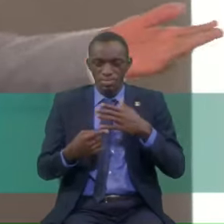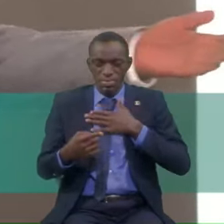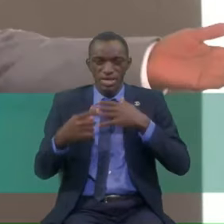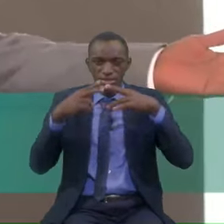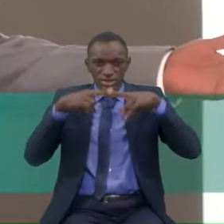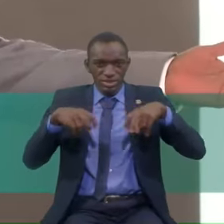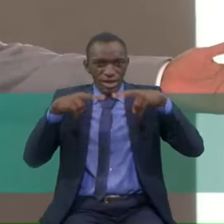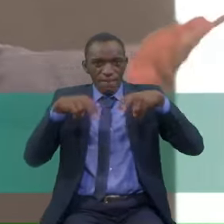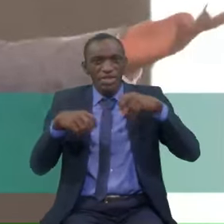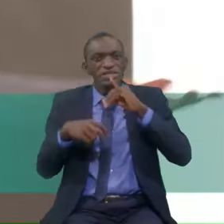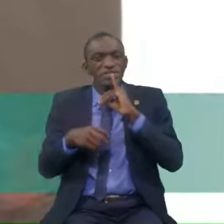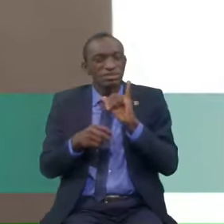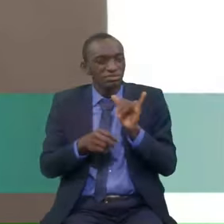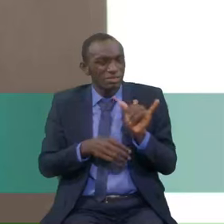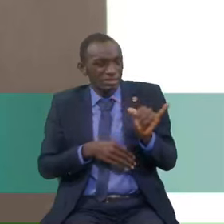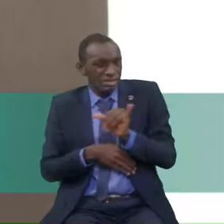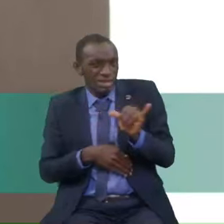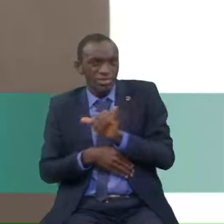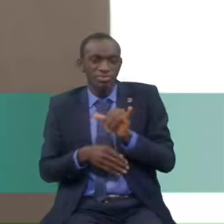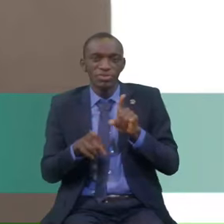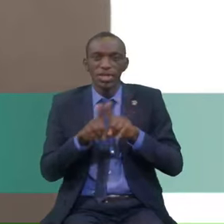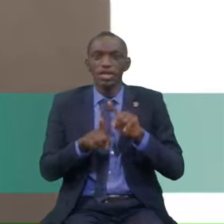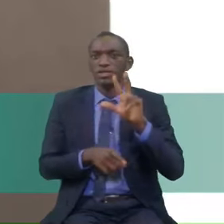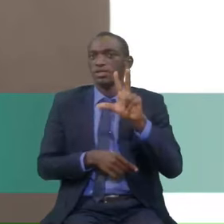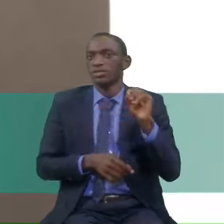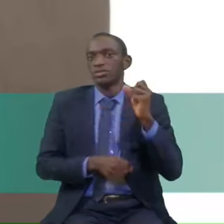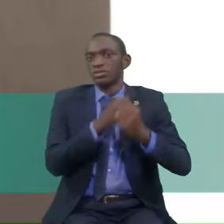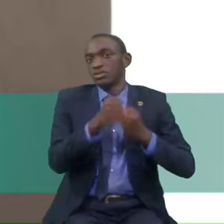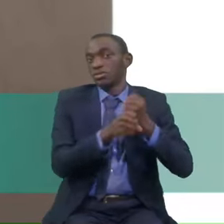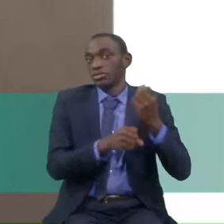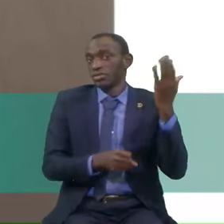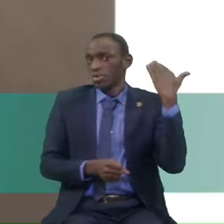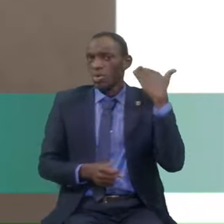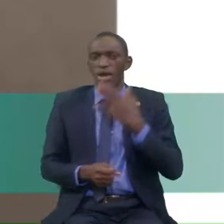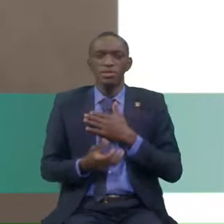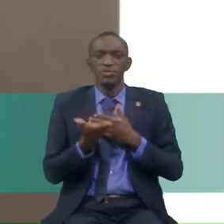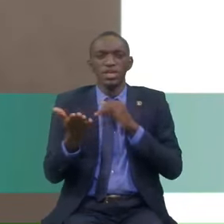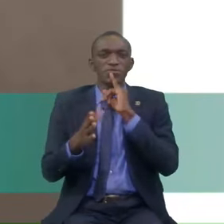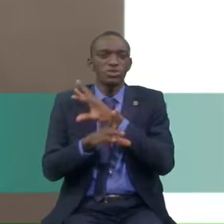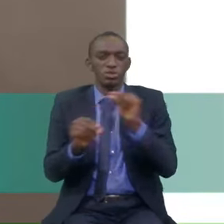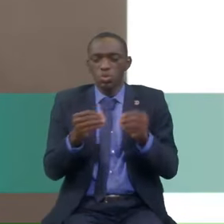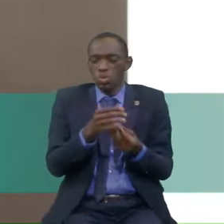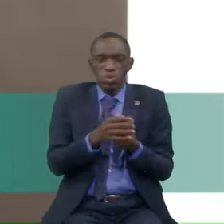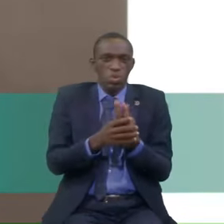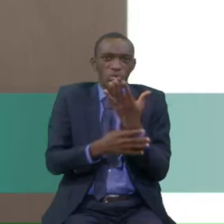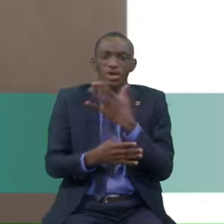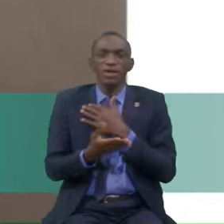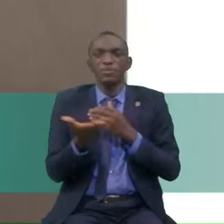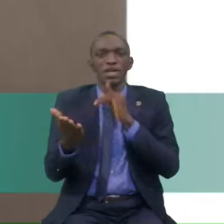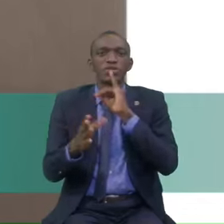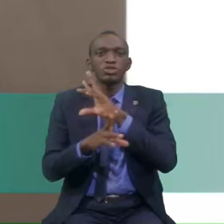discernement est comme il a été il y a de cela 30 ans? Il n'y a pas de